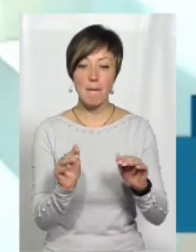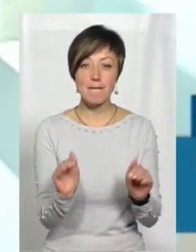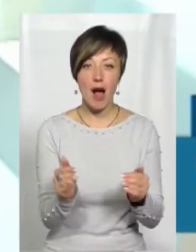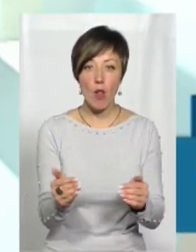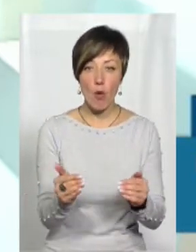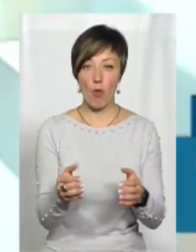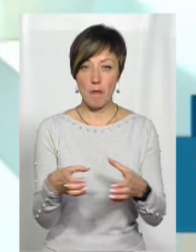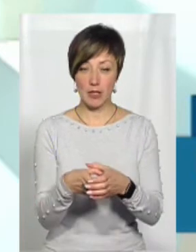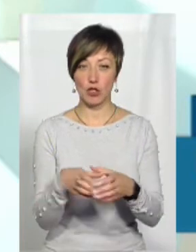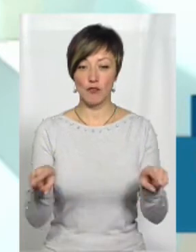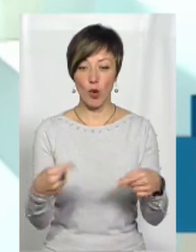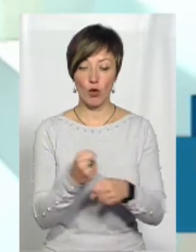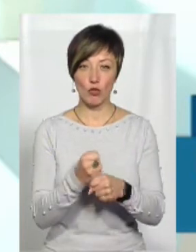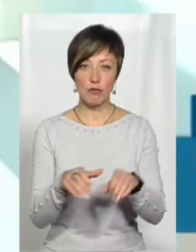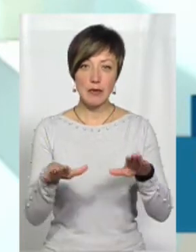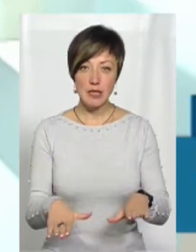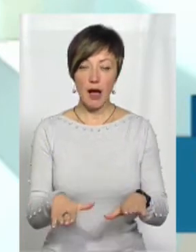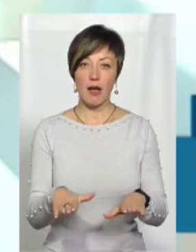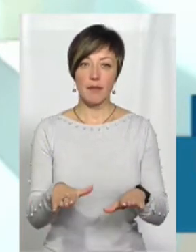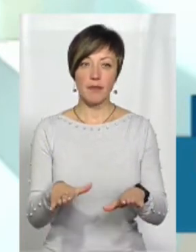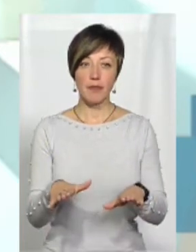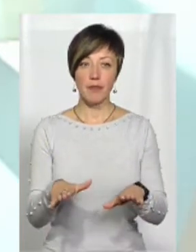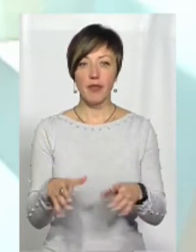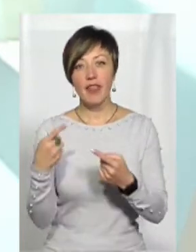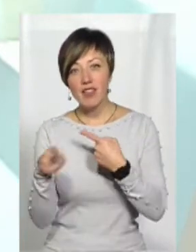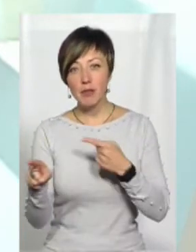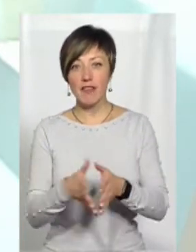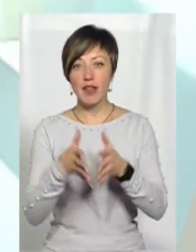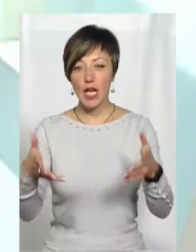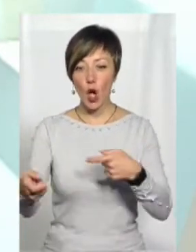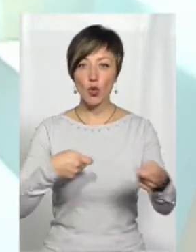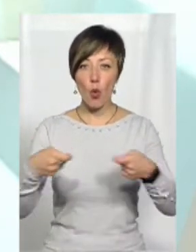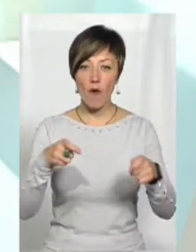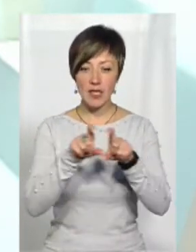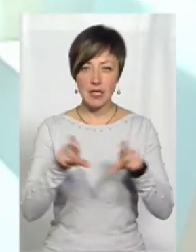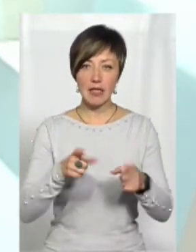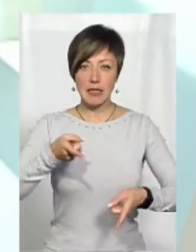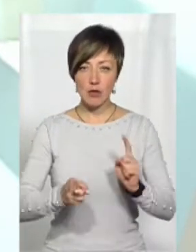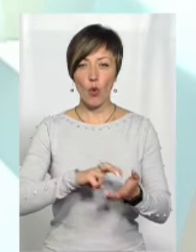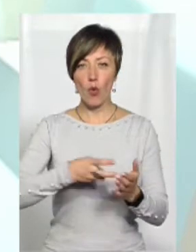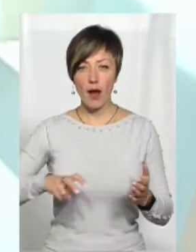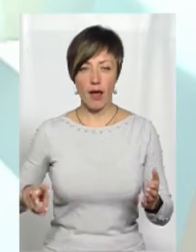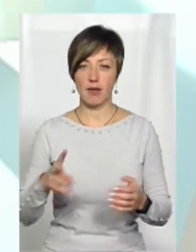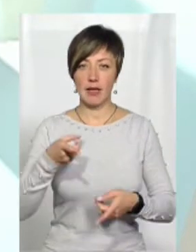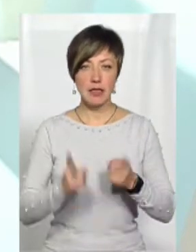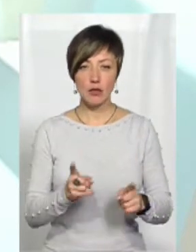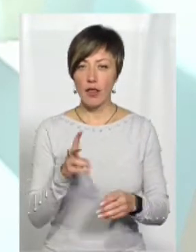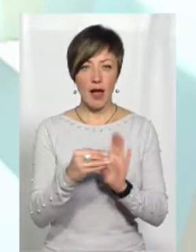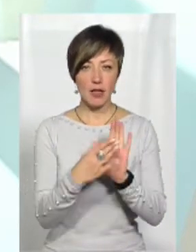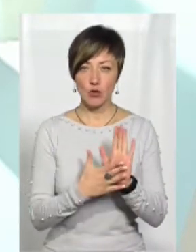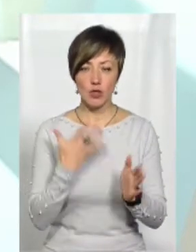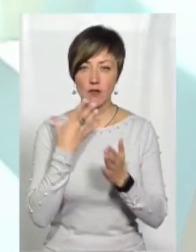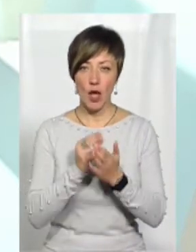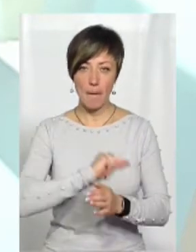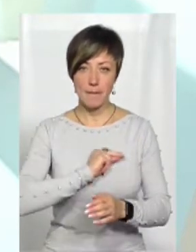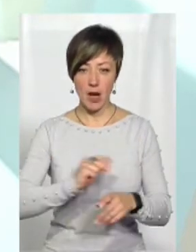малого бізнесу, які створили робочі місця, на відміну від великих торгових сіток, які дійсно ухиляються, які дійсно не реєструють